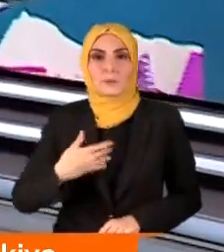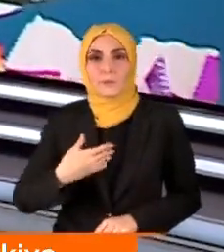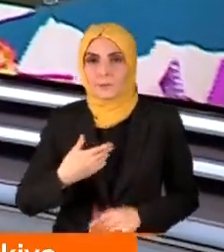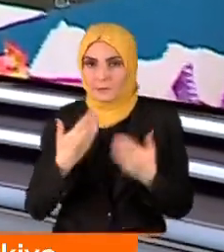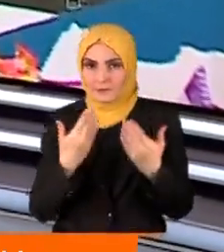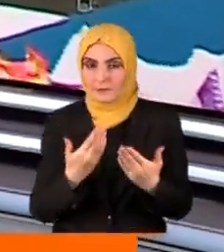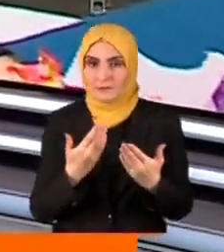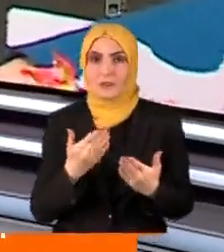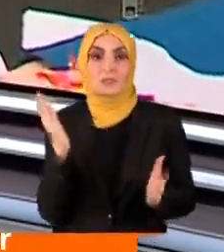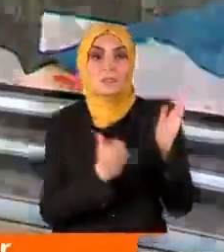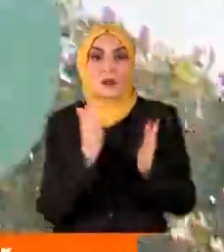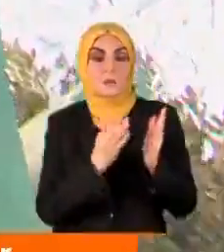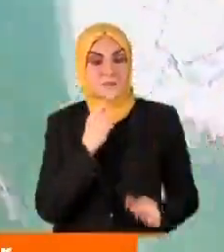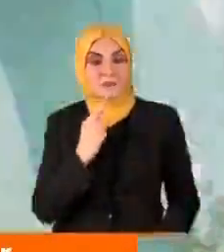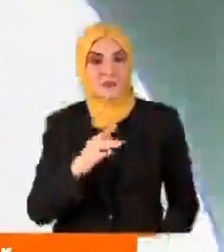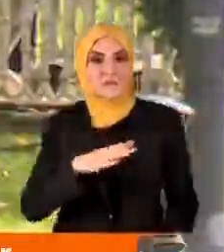var.